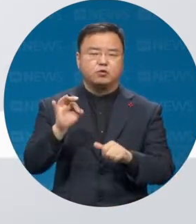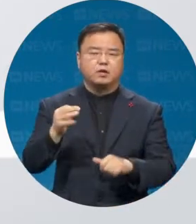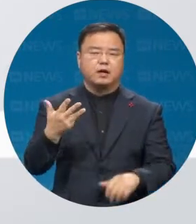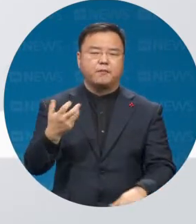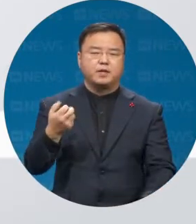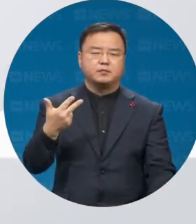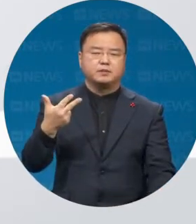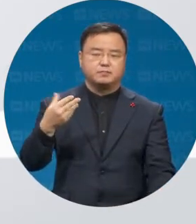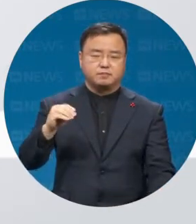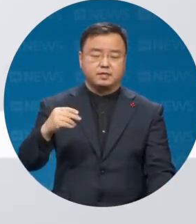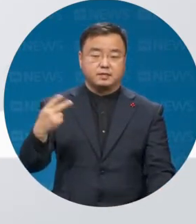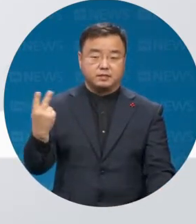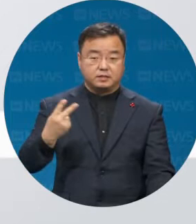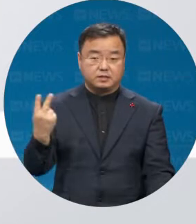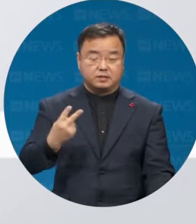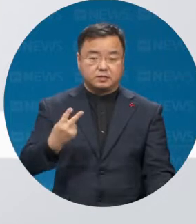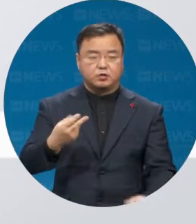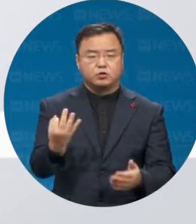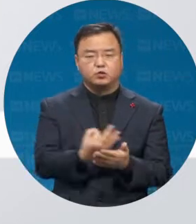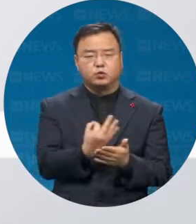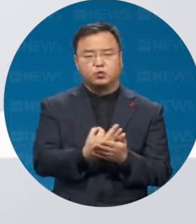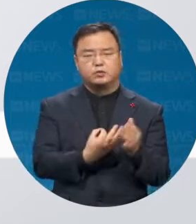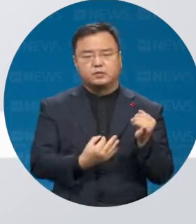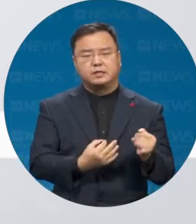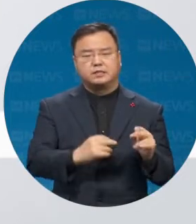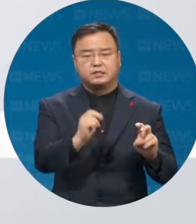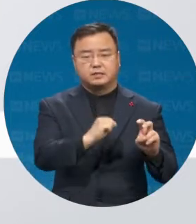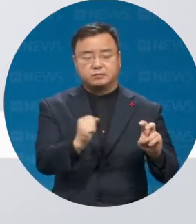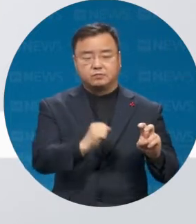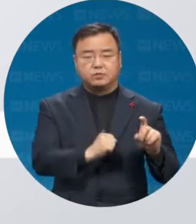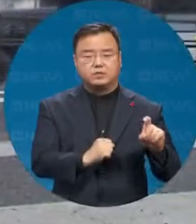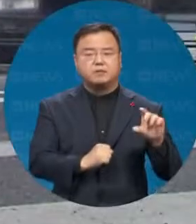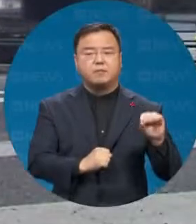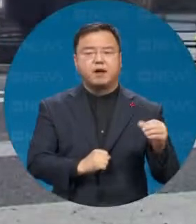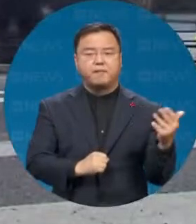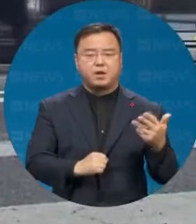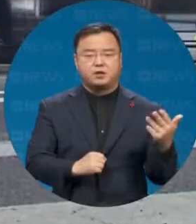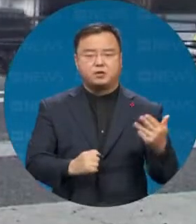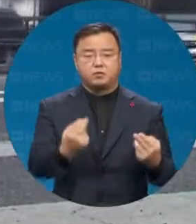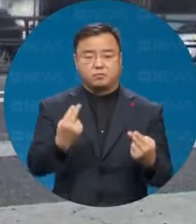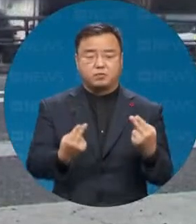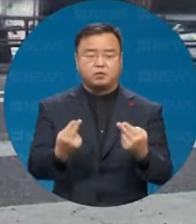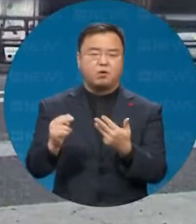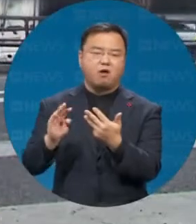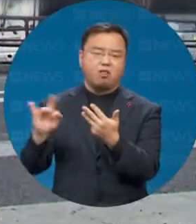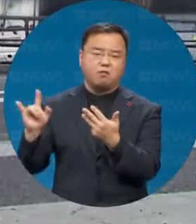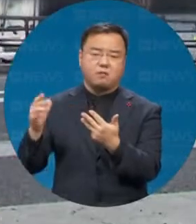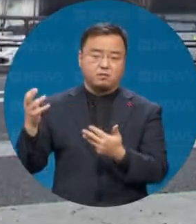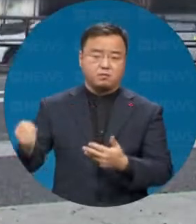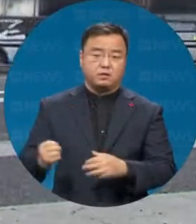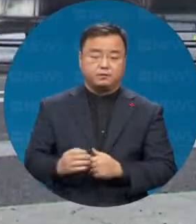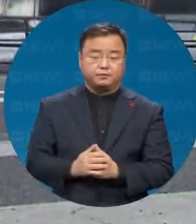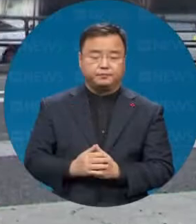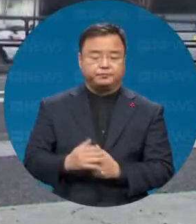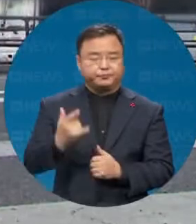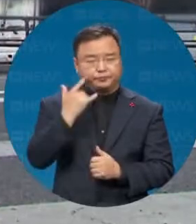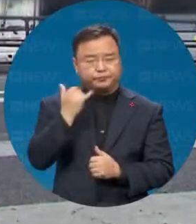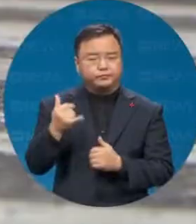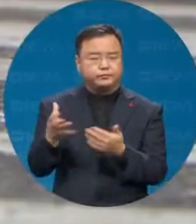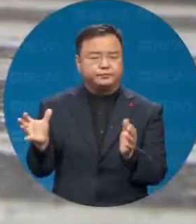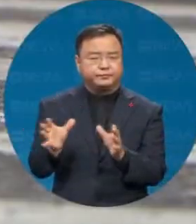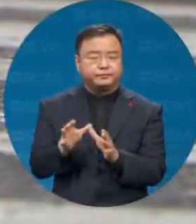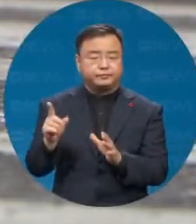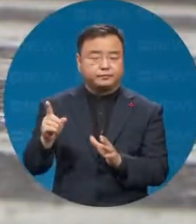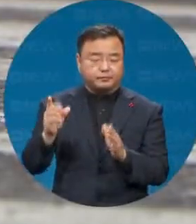20% 가 부 평균 10만 8000원에 8배 달합니다 부모 세대의 학력 격차가 소득 격차로 이어져 결국